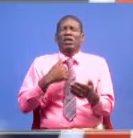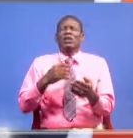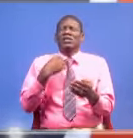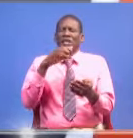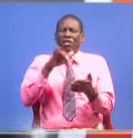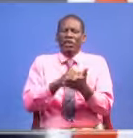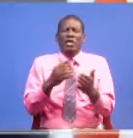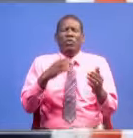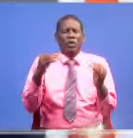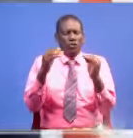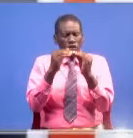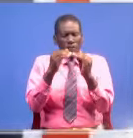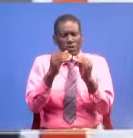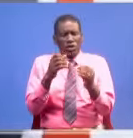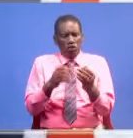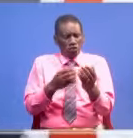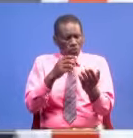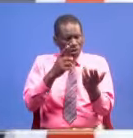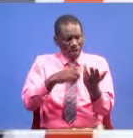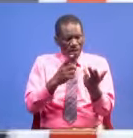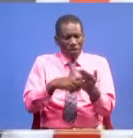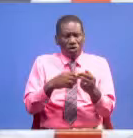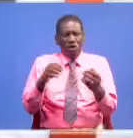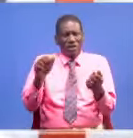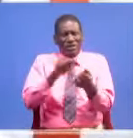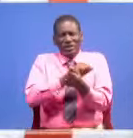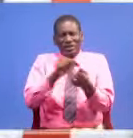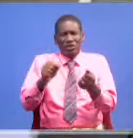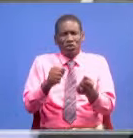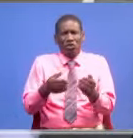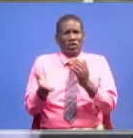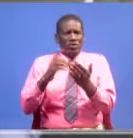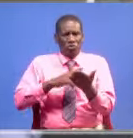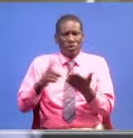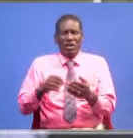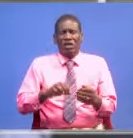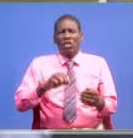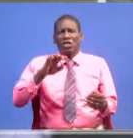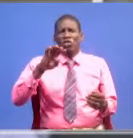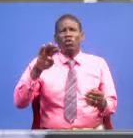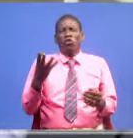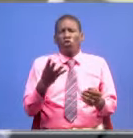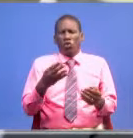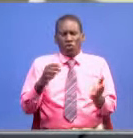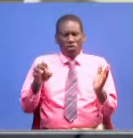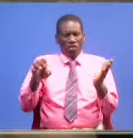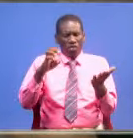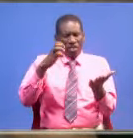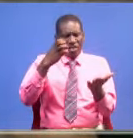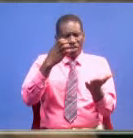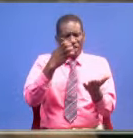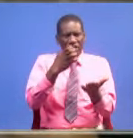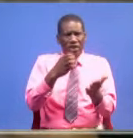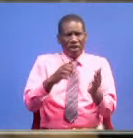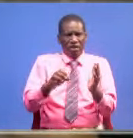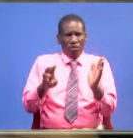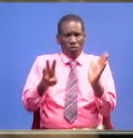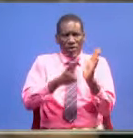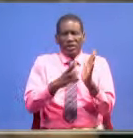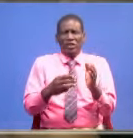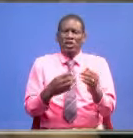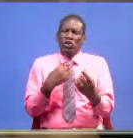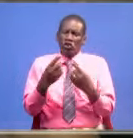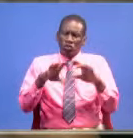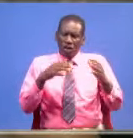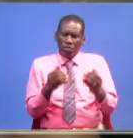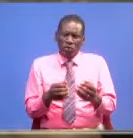na maandamano wiki moja iliyopita. Meshak Kimeli, shahidi wanne, alieleza mahakama kumbukumbu za mkutano wa kuteua